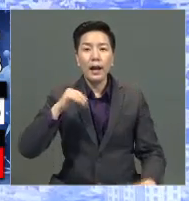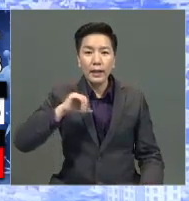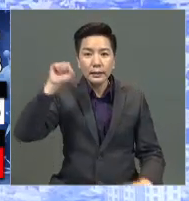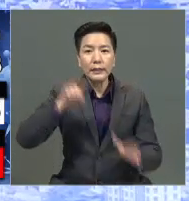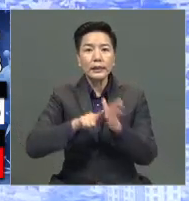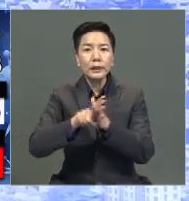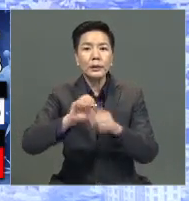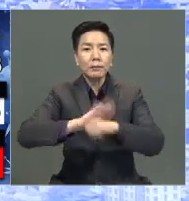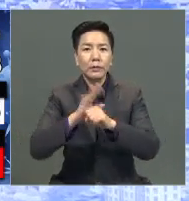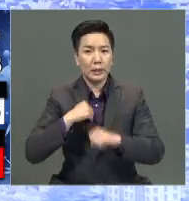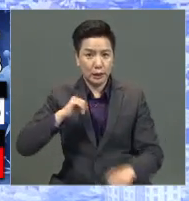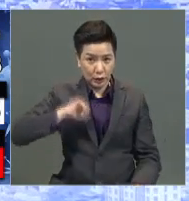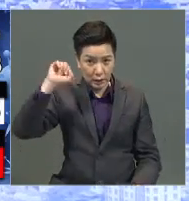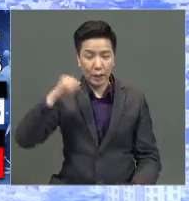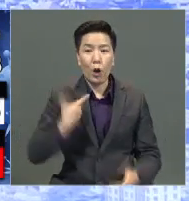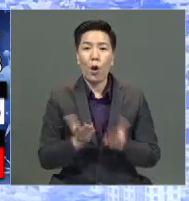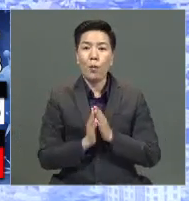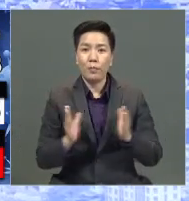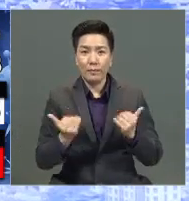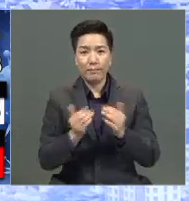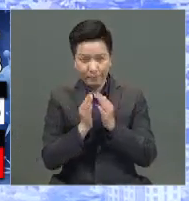ข้อนี้จะช่วยเราผ่านพ้นแล้วก็ชนะกับโรคของโกวิท19ได้นะครับกราบขอบพระคุณเป็นอย่างสูงครับ